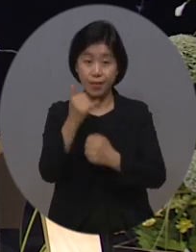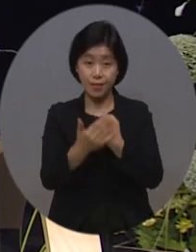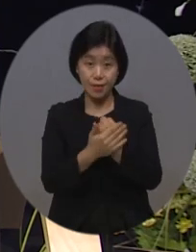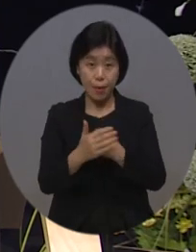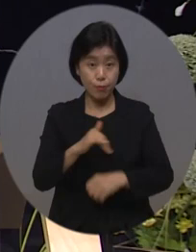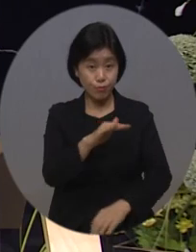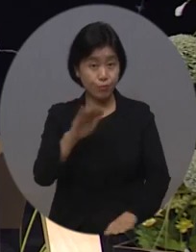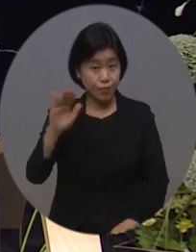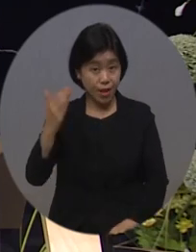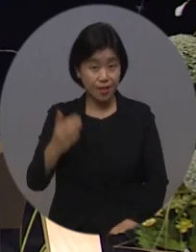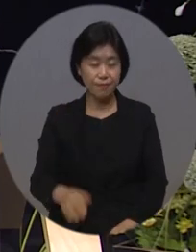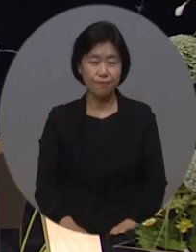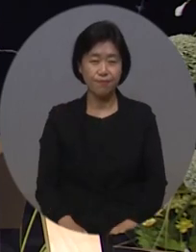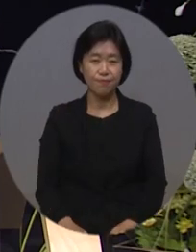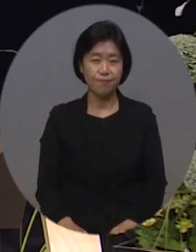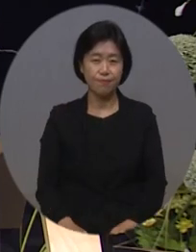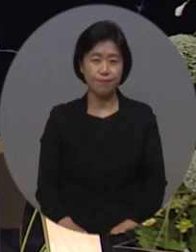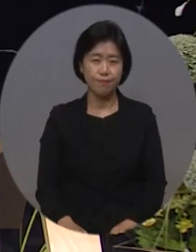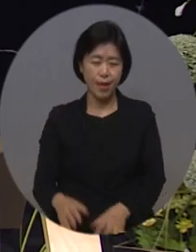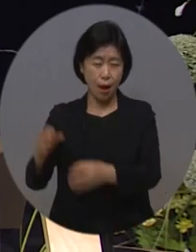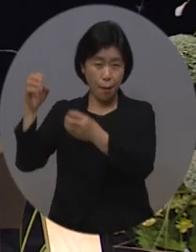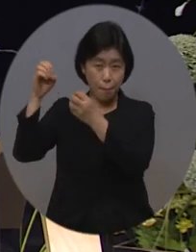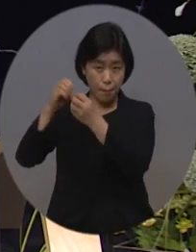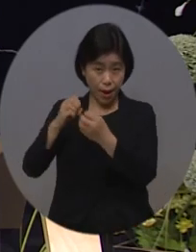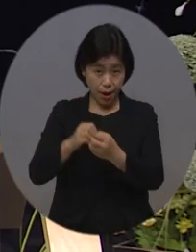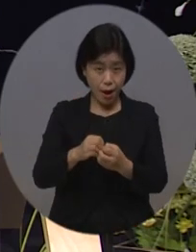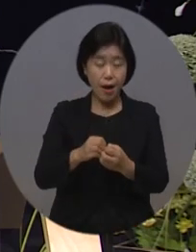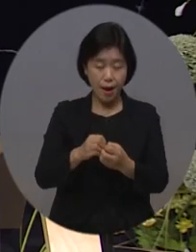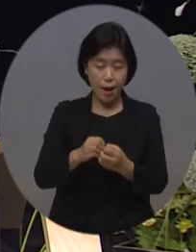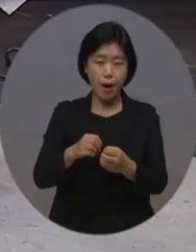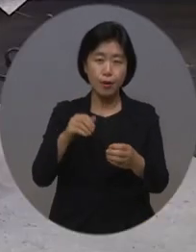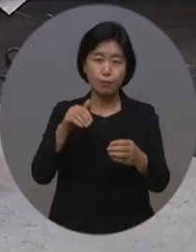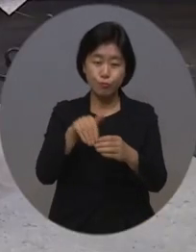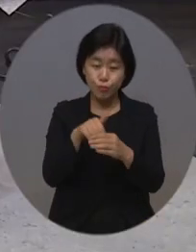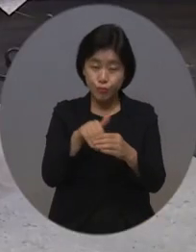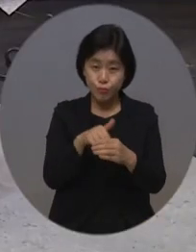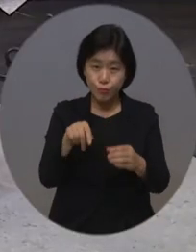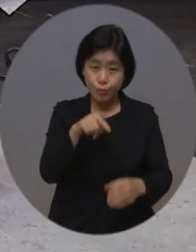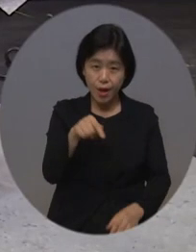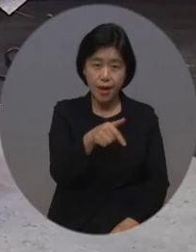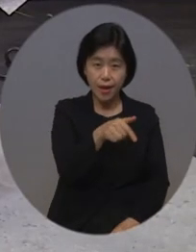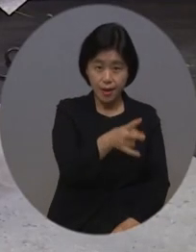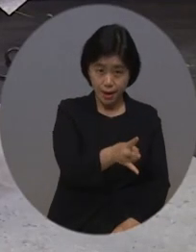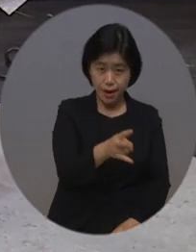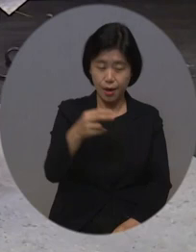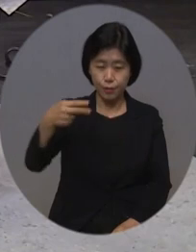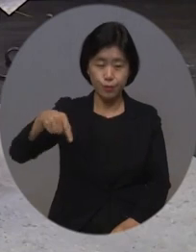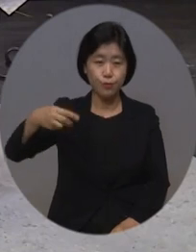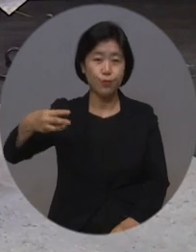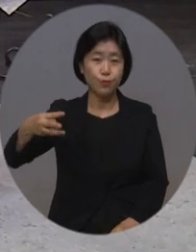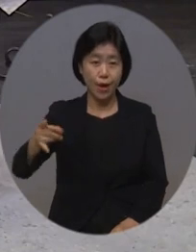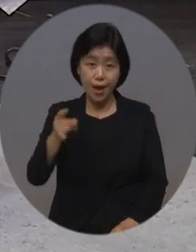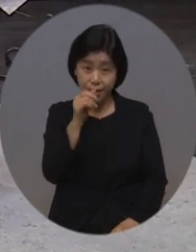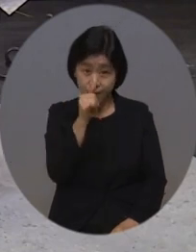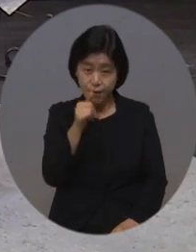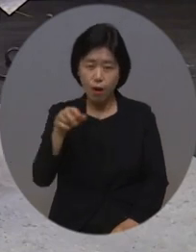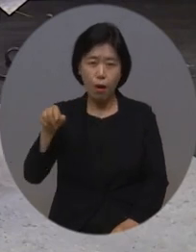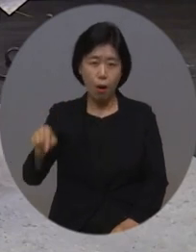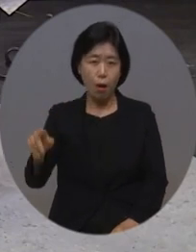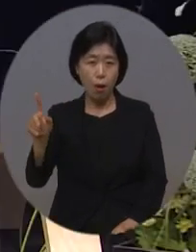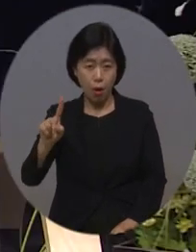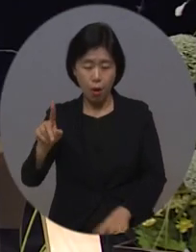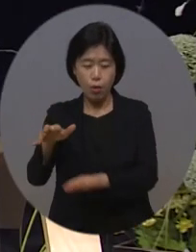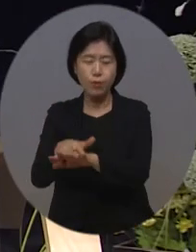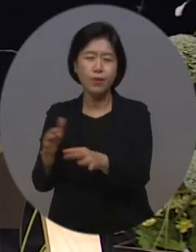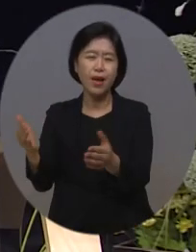우리 아름다운 전래 풍습 중에 개와 두레가 있습니다. 두레는 농사일 등을 공동으로 하기 위해 만든